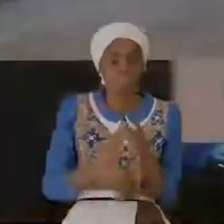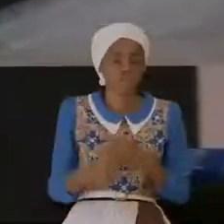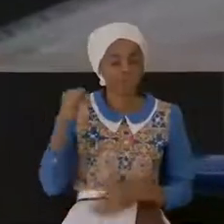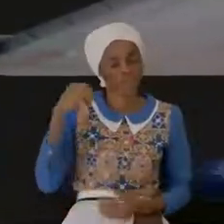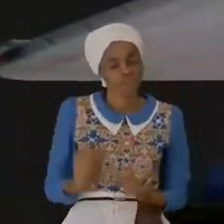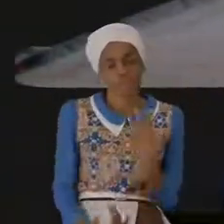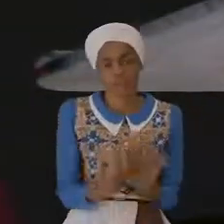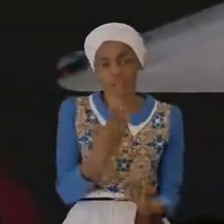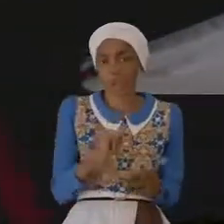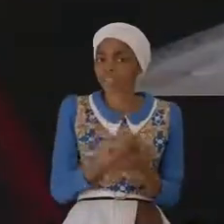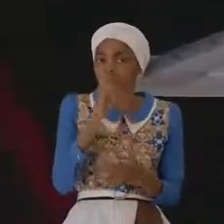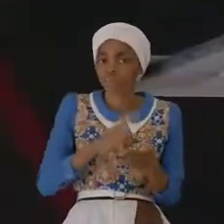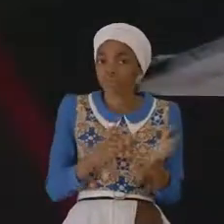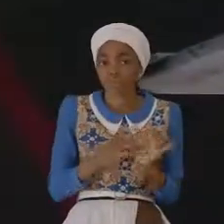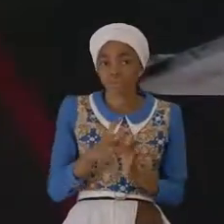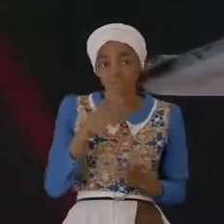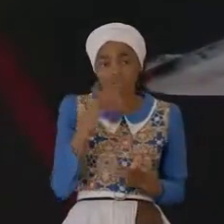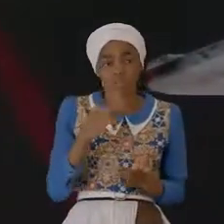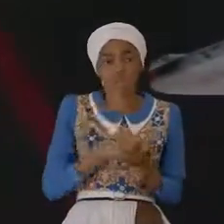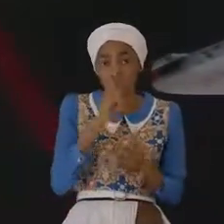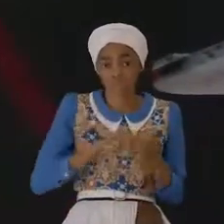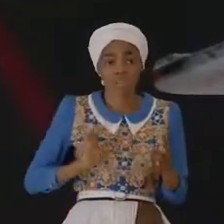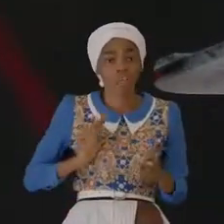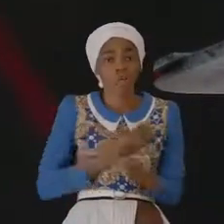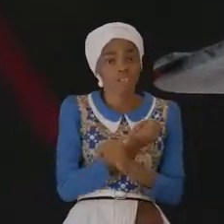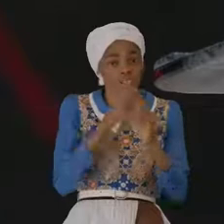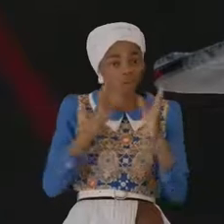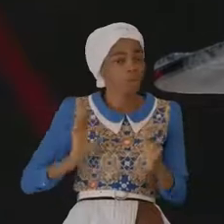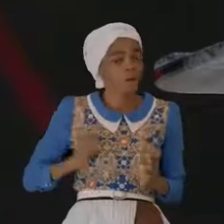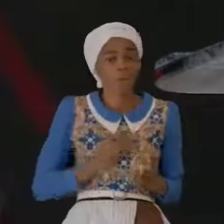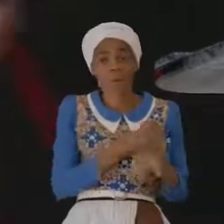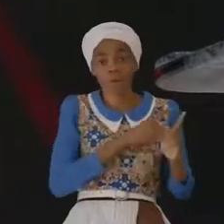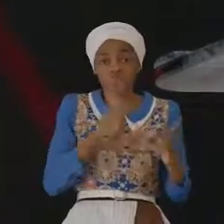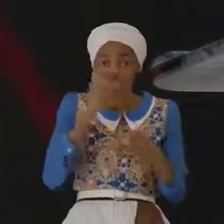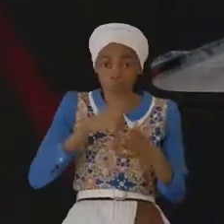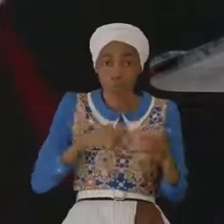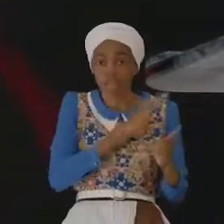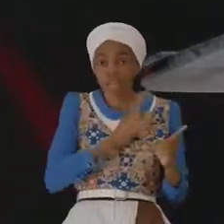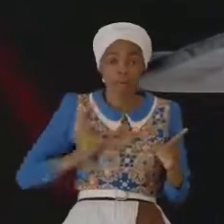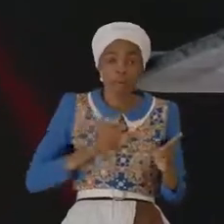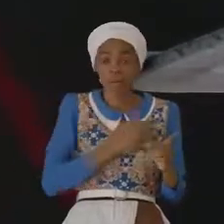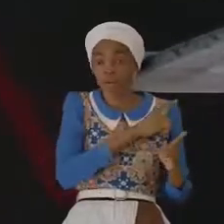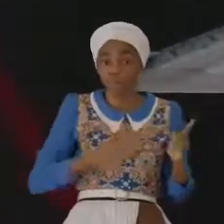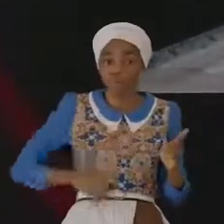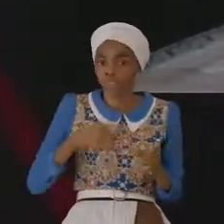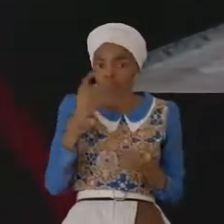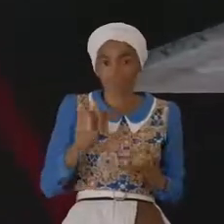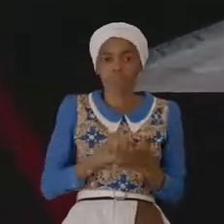C'est ce que Christ a dit. C'est ce que notre Sauveur a dit. C'est ce que le Seigneur a dit. Donc, nous devons